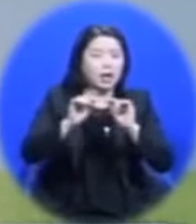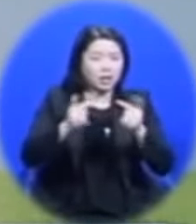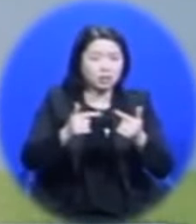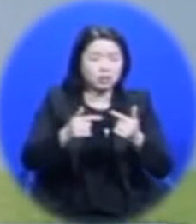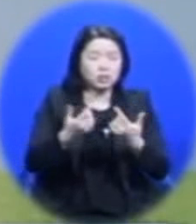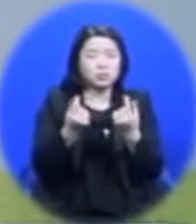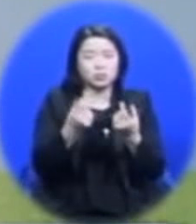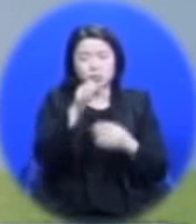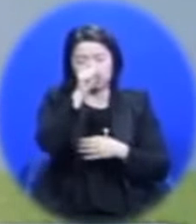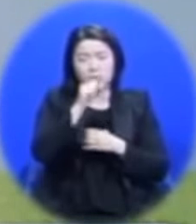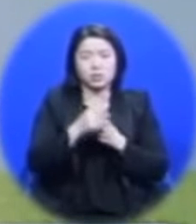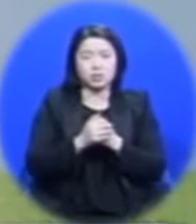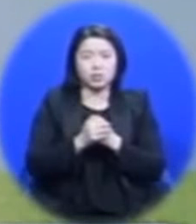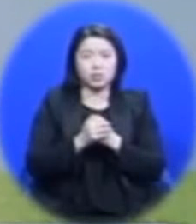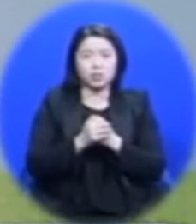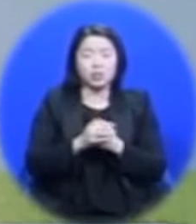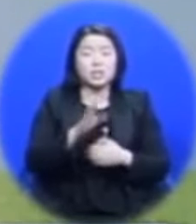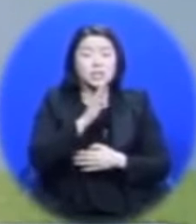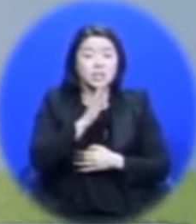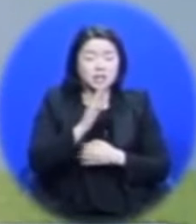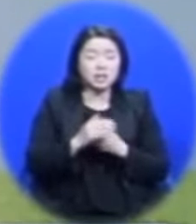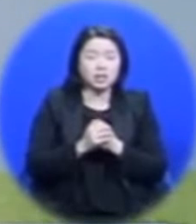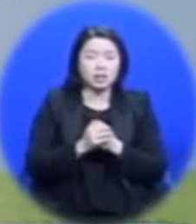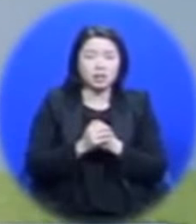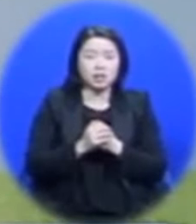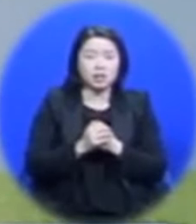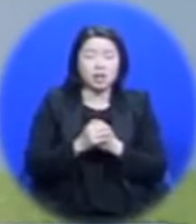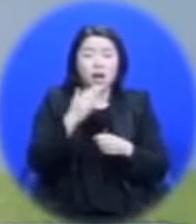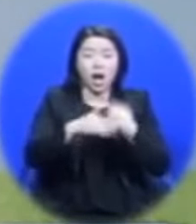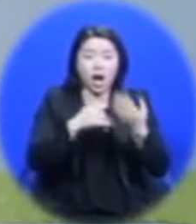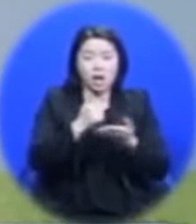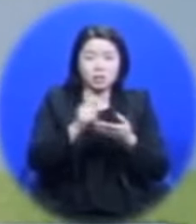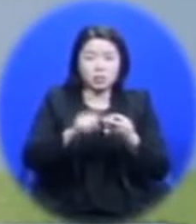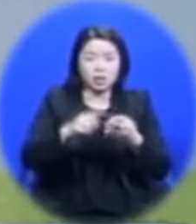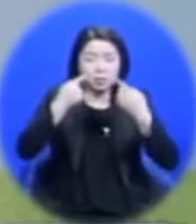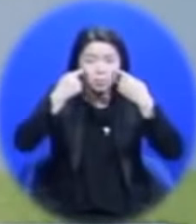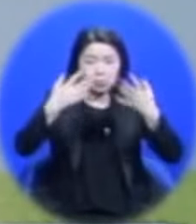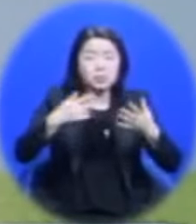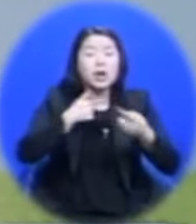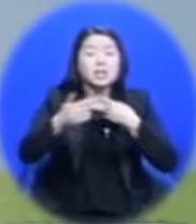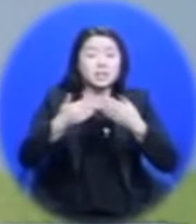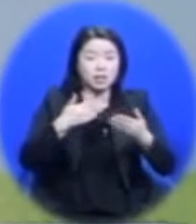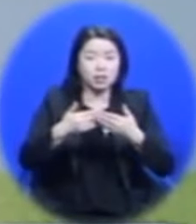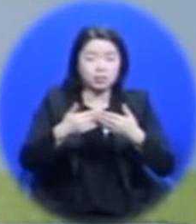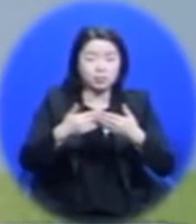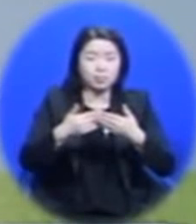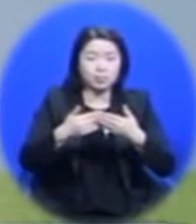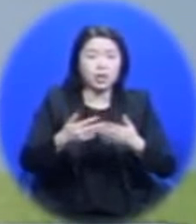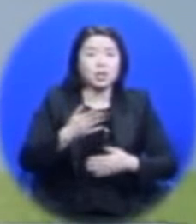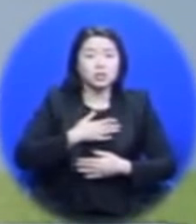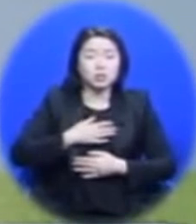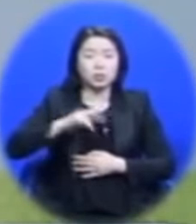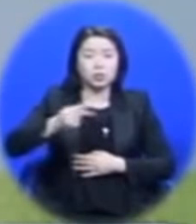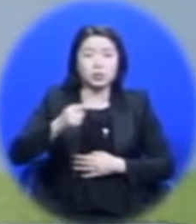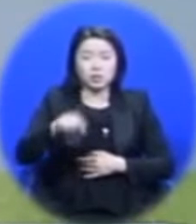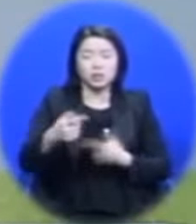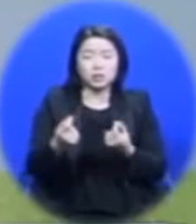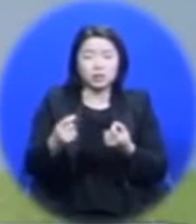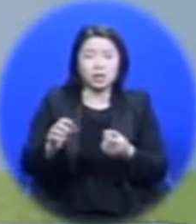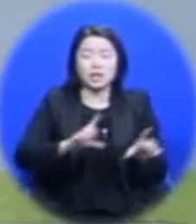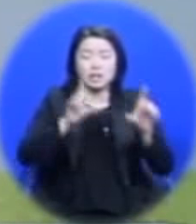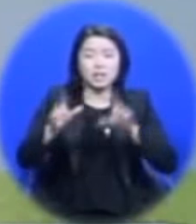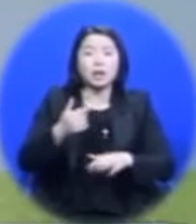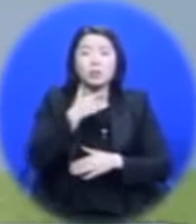좋겠습니다. 아니, 진짜 정말 하나님에 대한 분명한 체험, 저도 좀 그렇게 살고